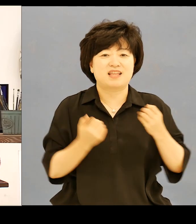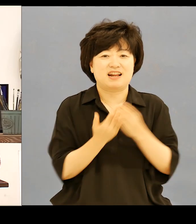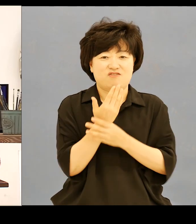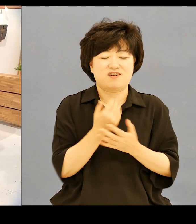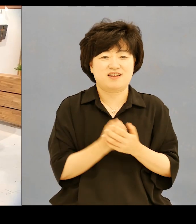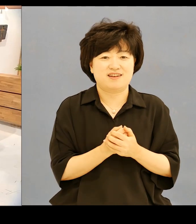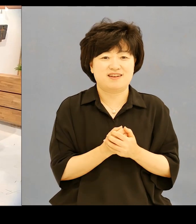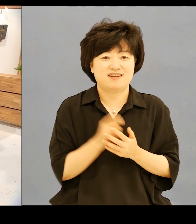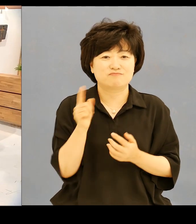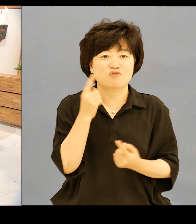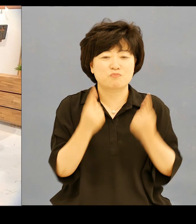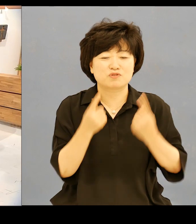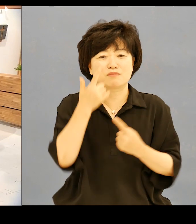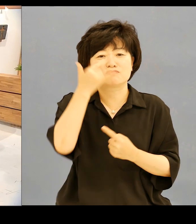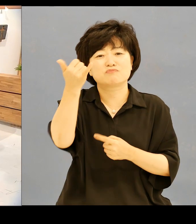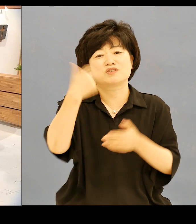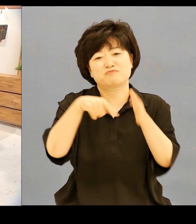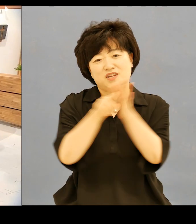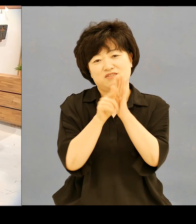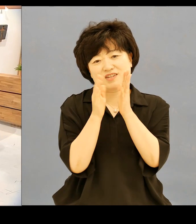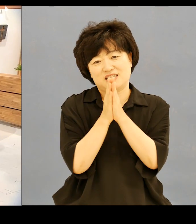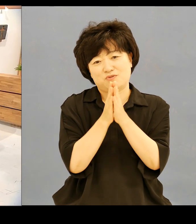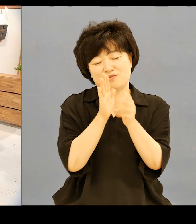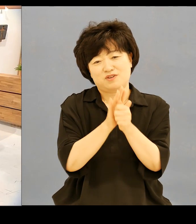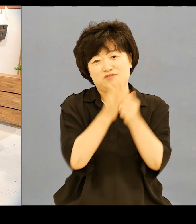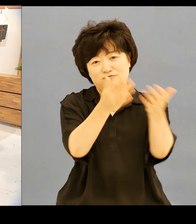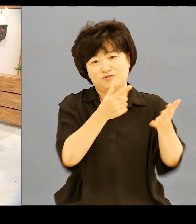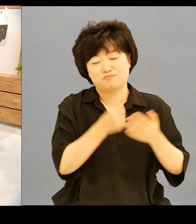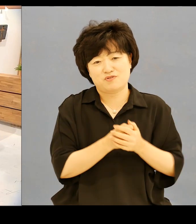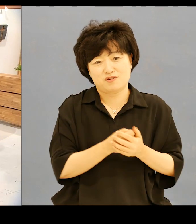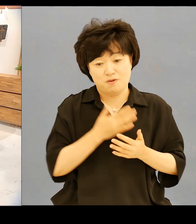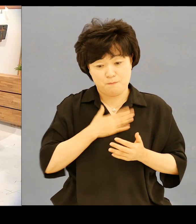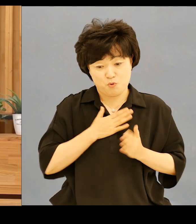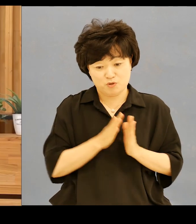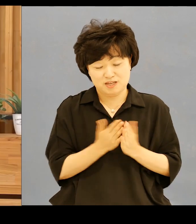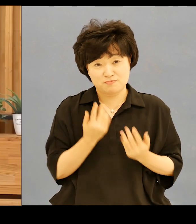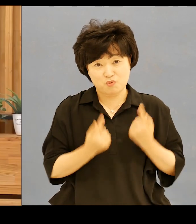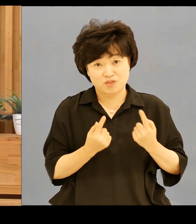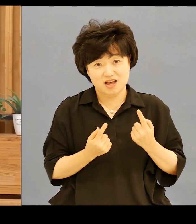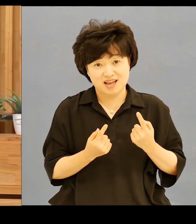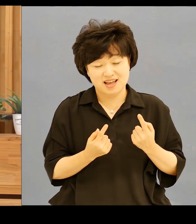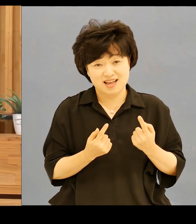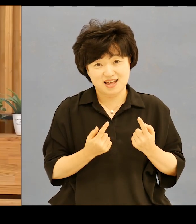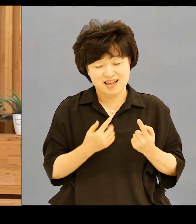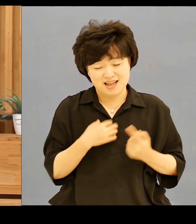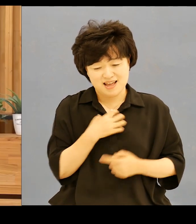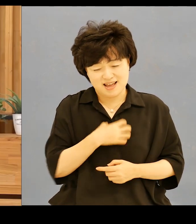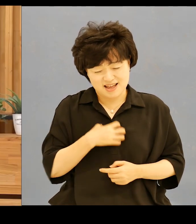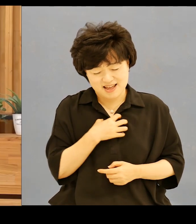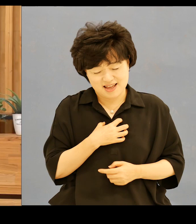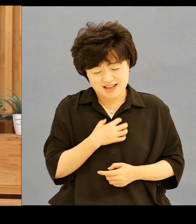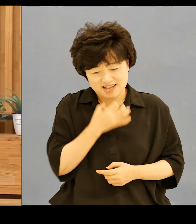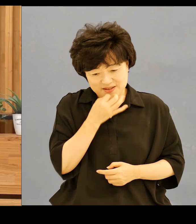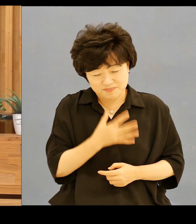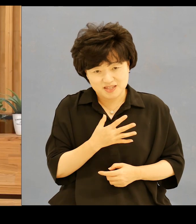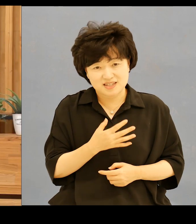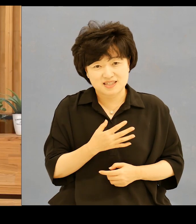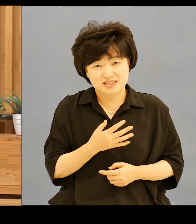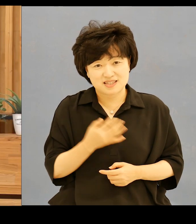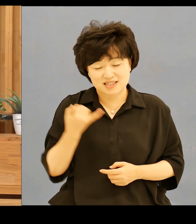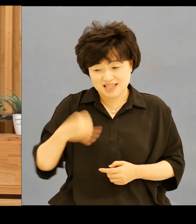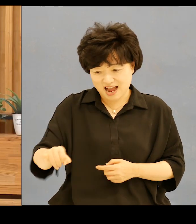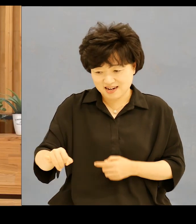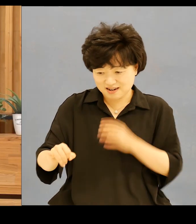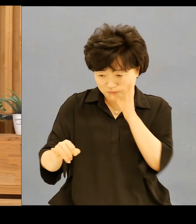무엇보다 어머니 아버님을 위해서 기도드리고 싶어요. 네, 감사합니다. 네, 당사자보다 그 병을 앓고 있고 괴로워하고 슬퍼하고 있을